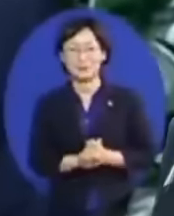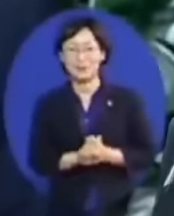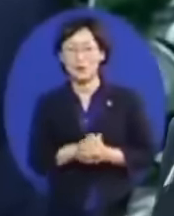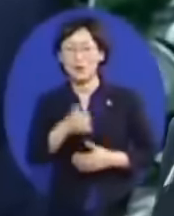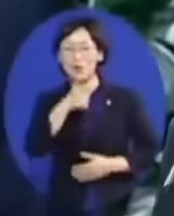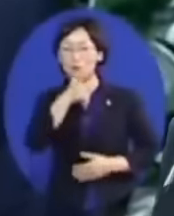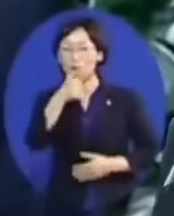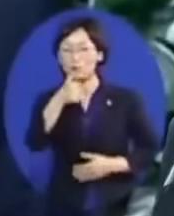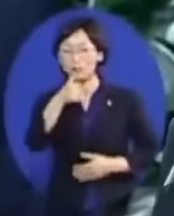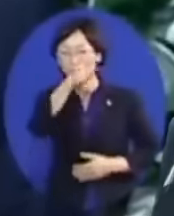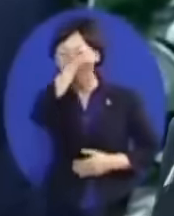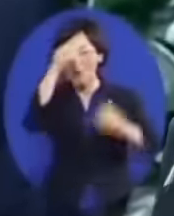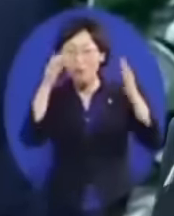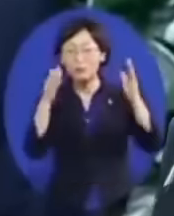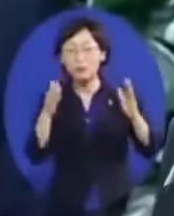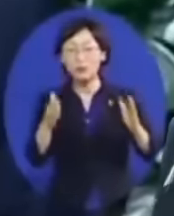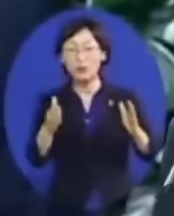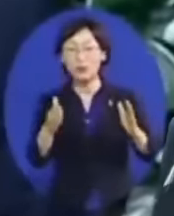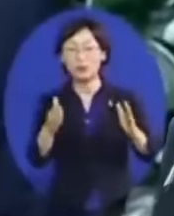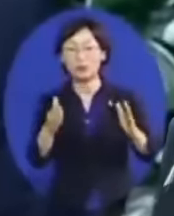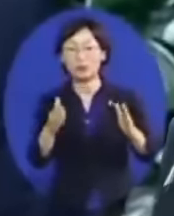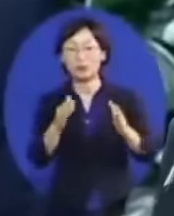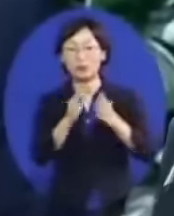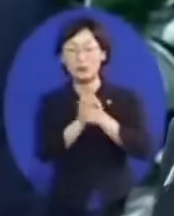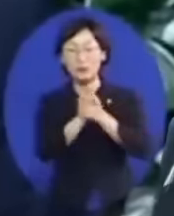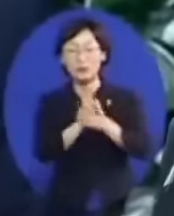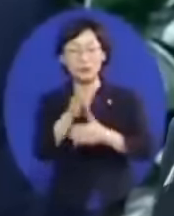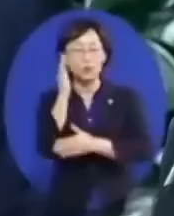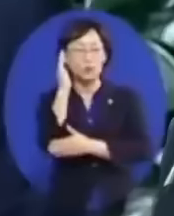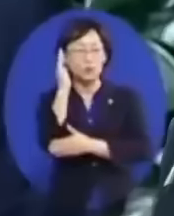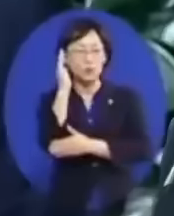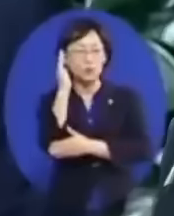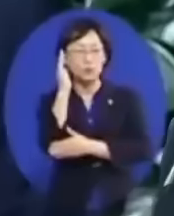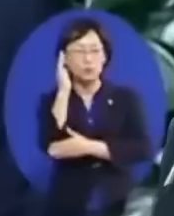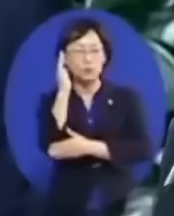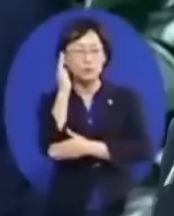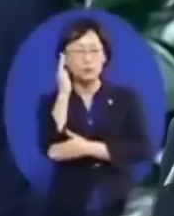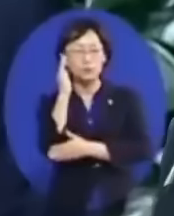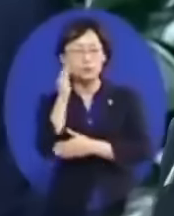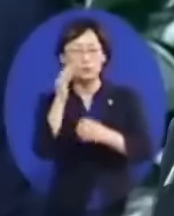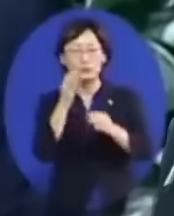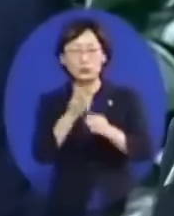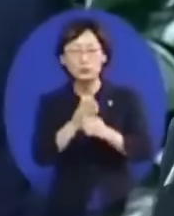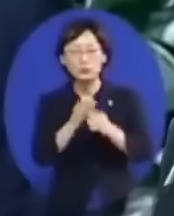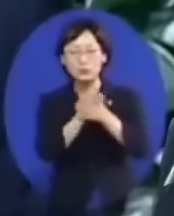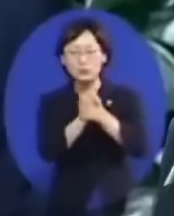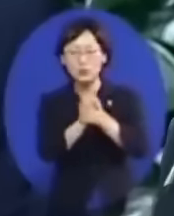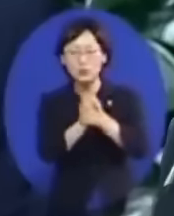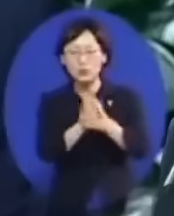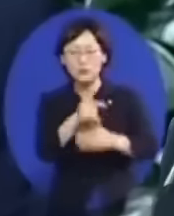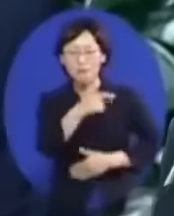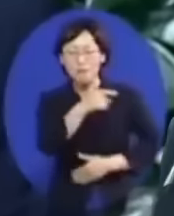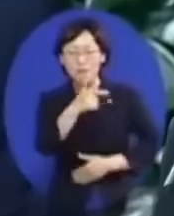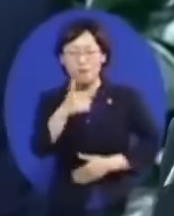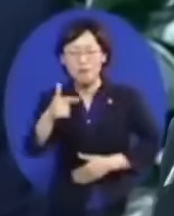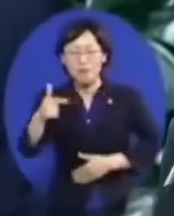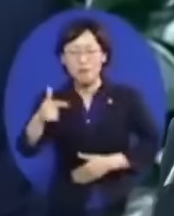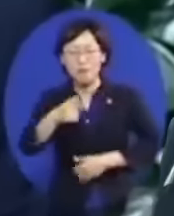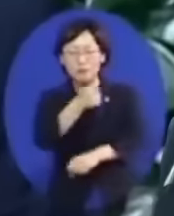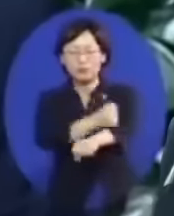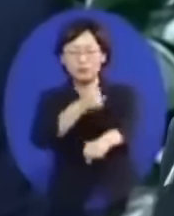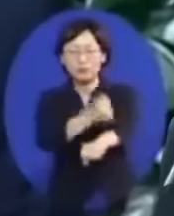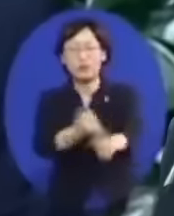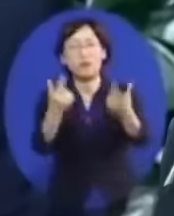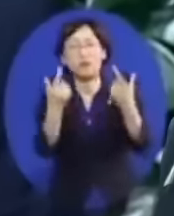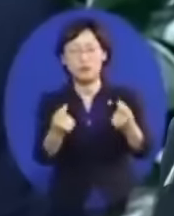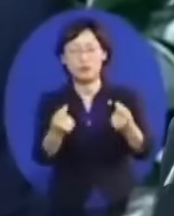50평생을 목회하면서 기도에 매달려 왔는데 기도가 큰 노동이라고요.